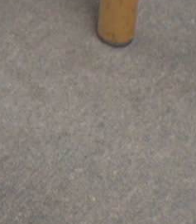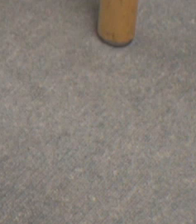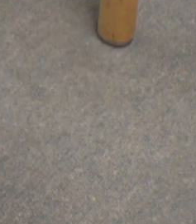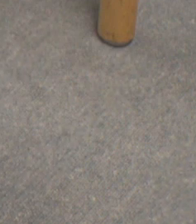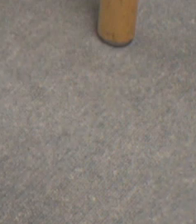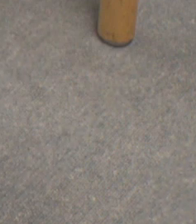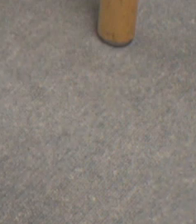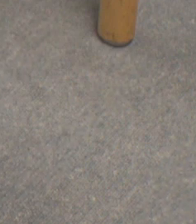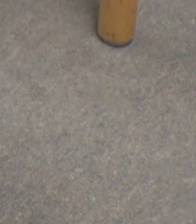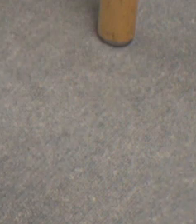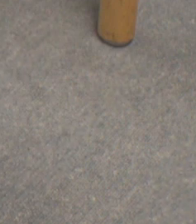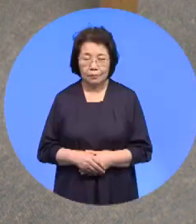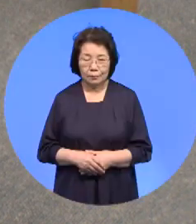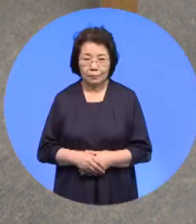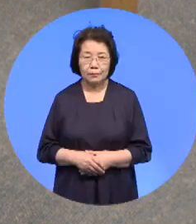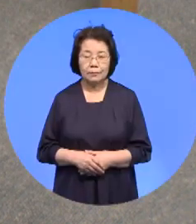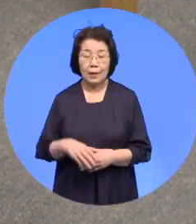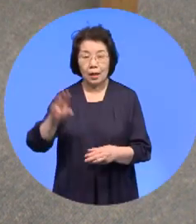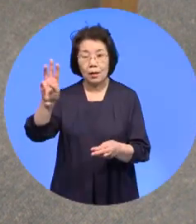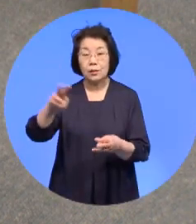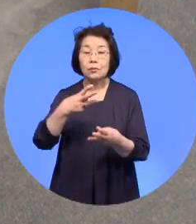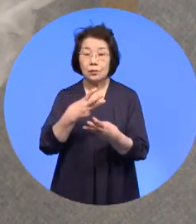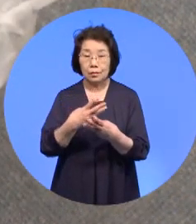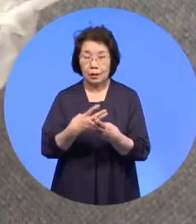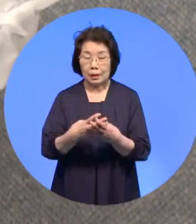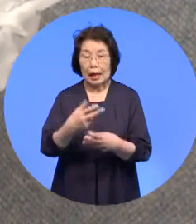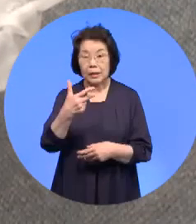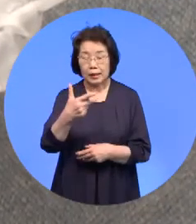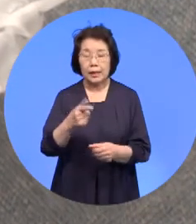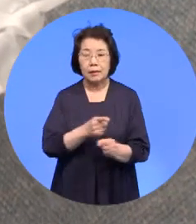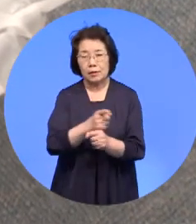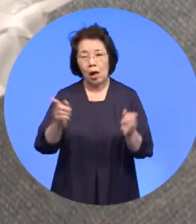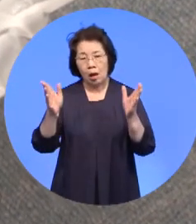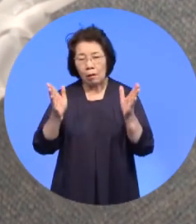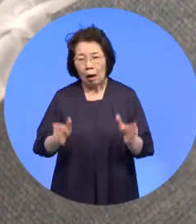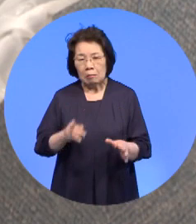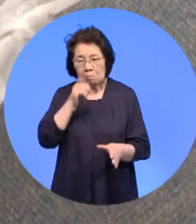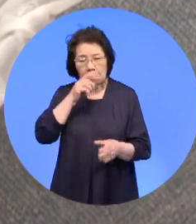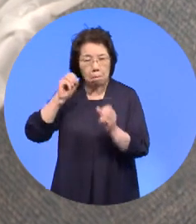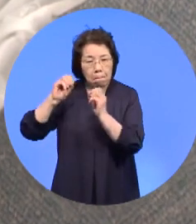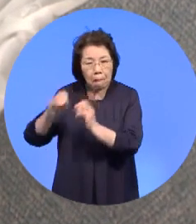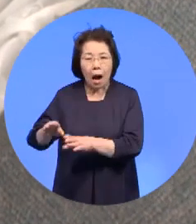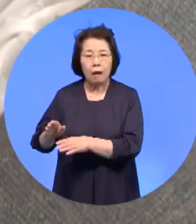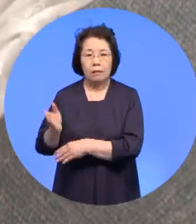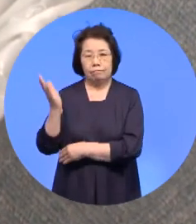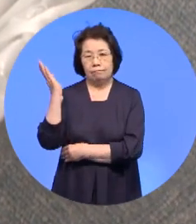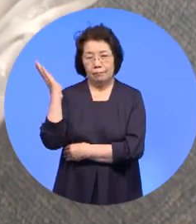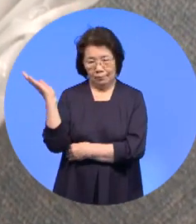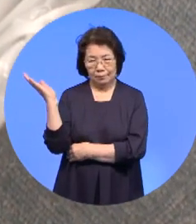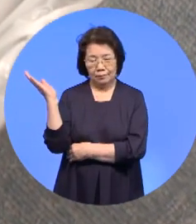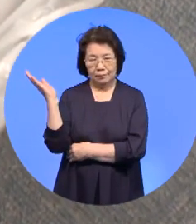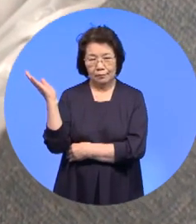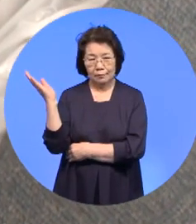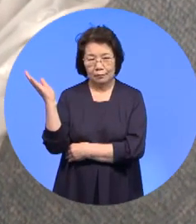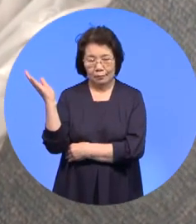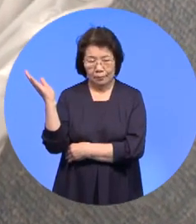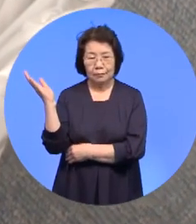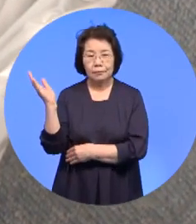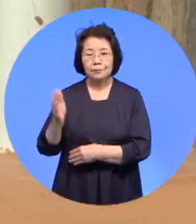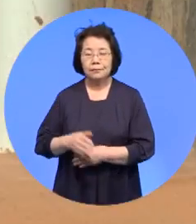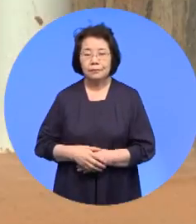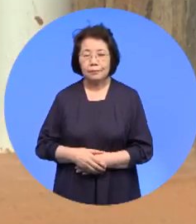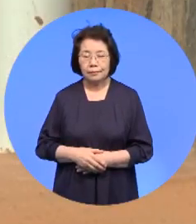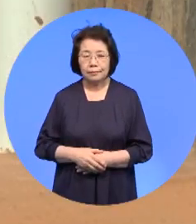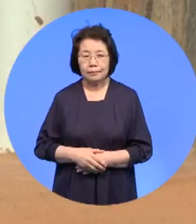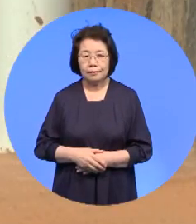voodoo一日で1年間に捨てられているゴミはおよそ10万560030